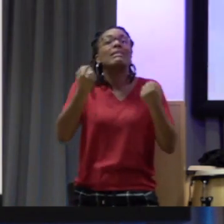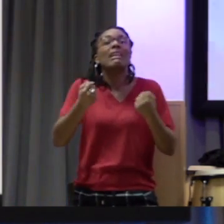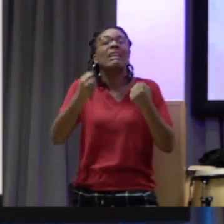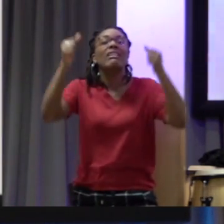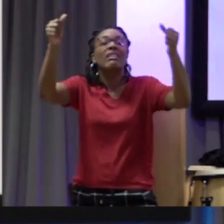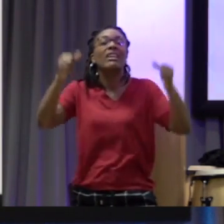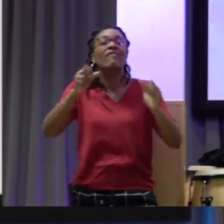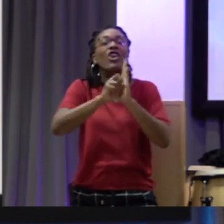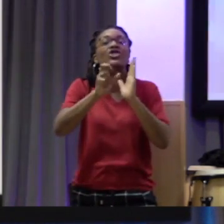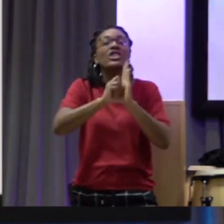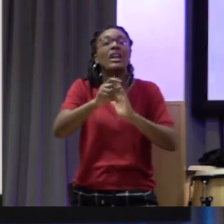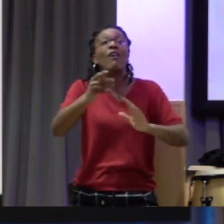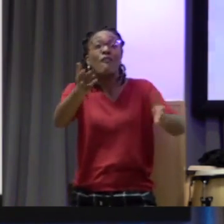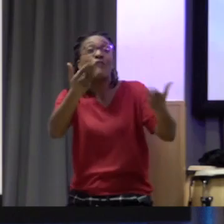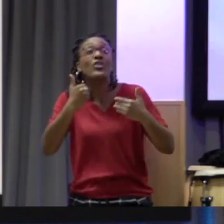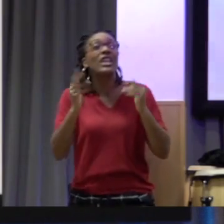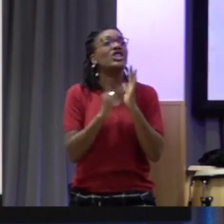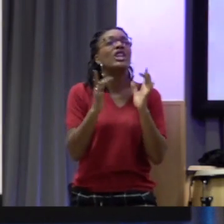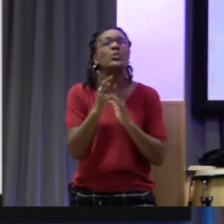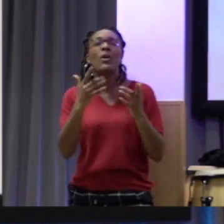va vous donner... »